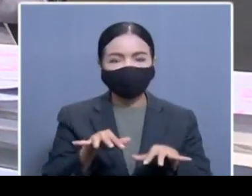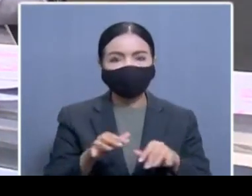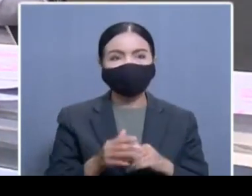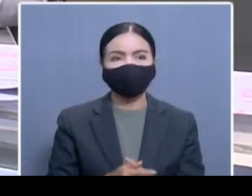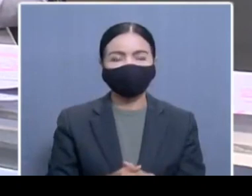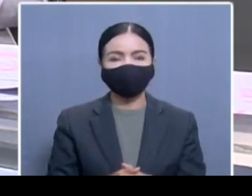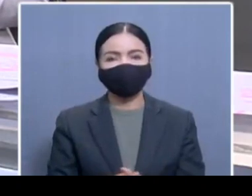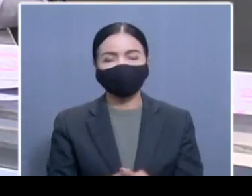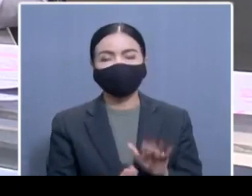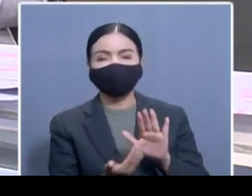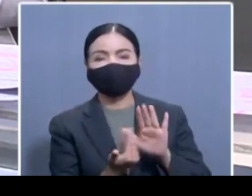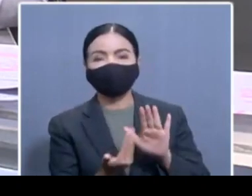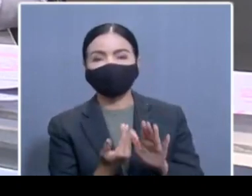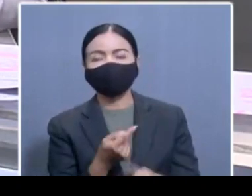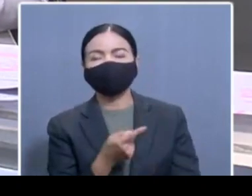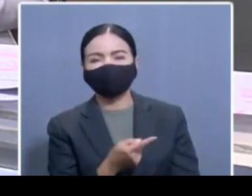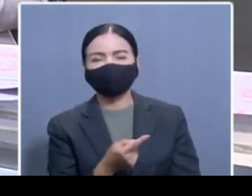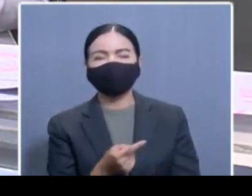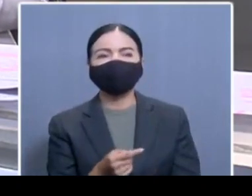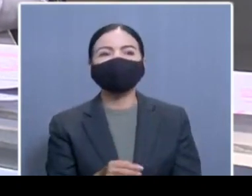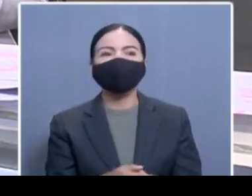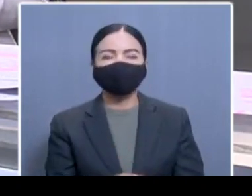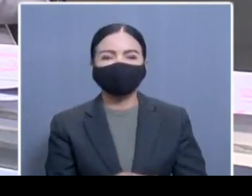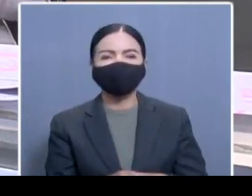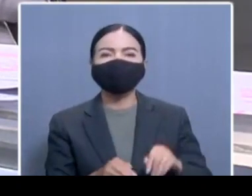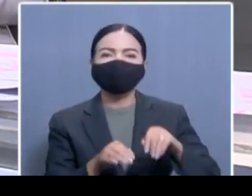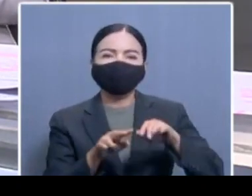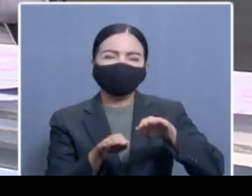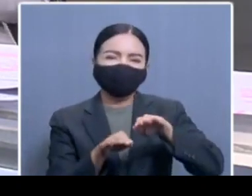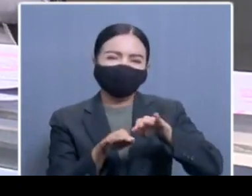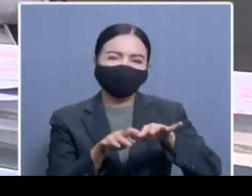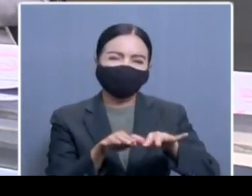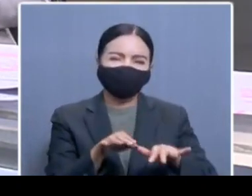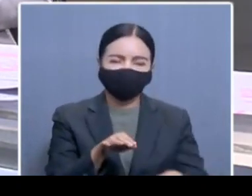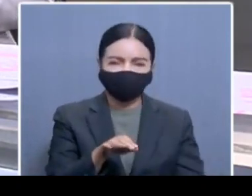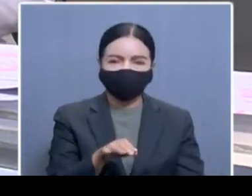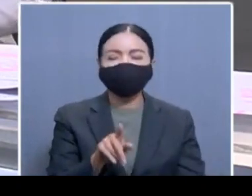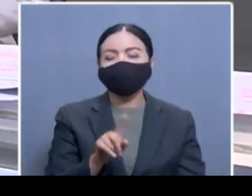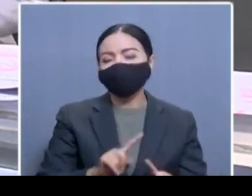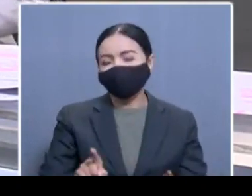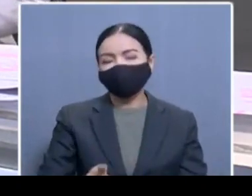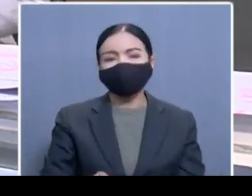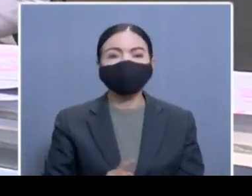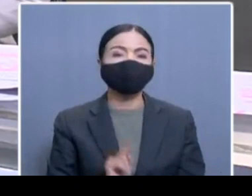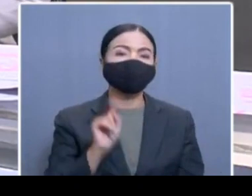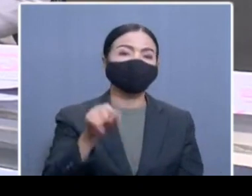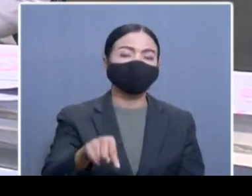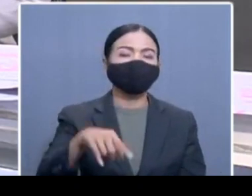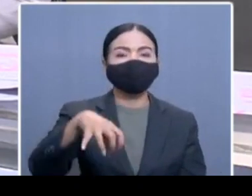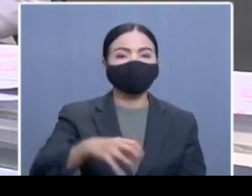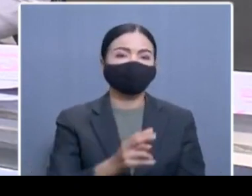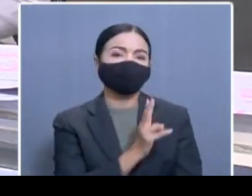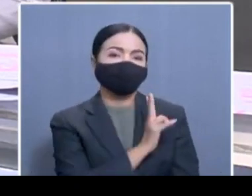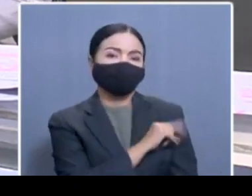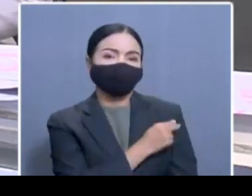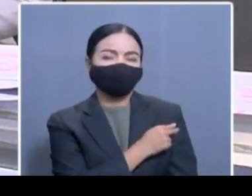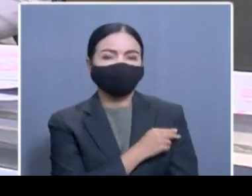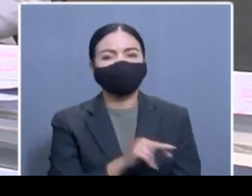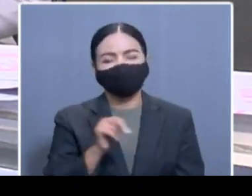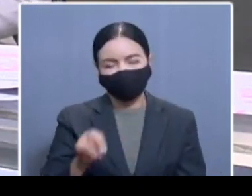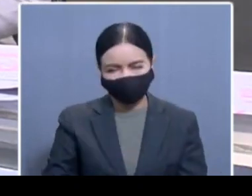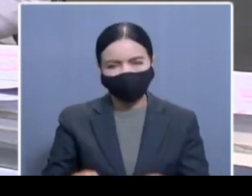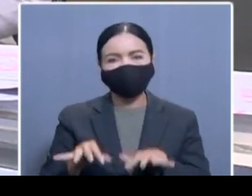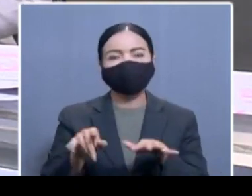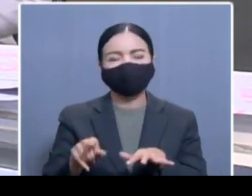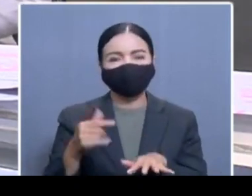ดทางฝั่งตะวันตกปริมาณน้ำเนี่ยนะคะลดลงค่ะแต่ว่าเส้นทางไปโรงพยาบาล2แห่งด้วยกันแล้วก็ชุมชนโดยรอบยังคงมีน้ำ